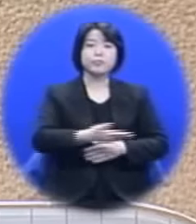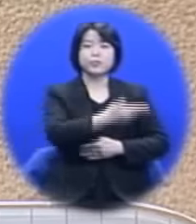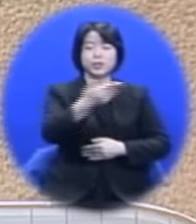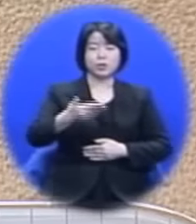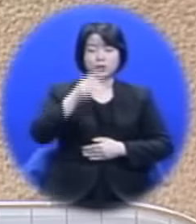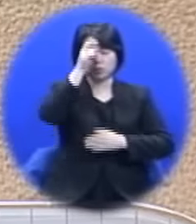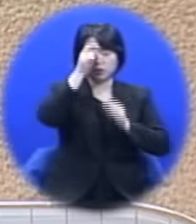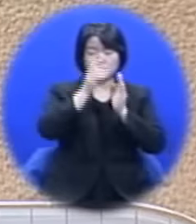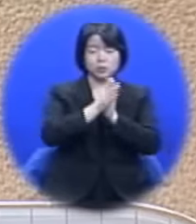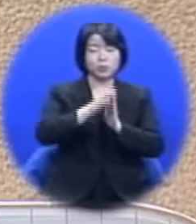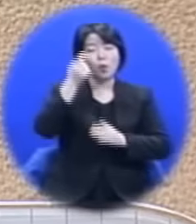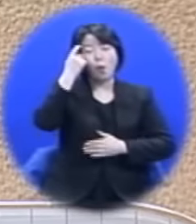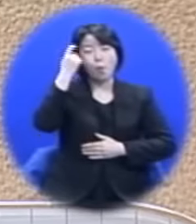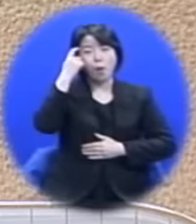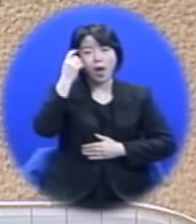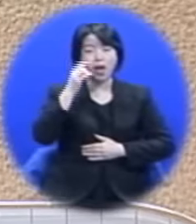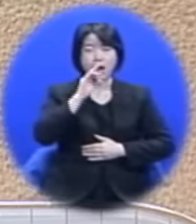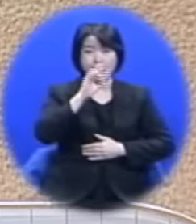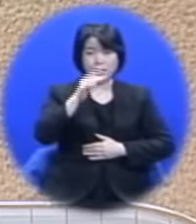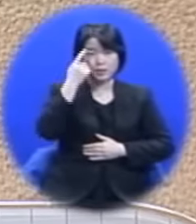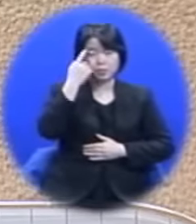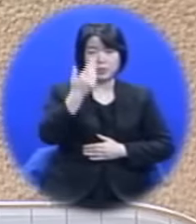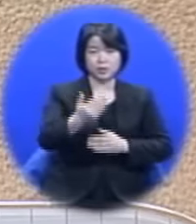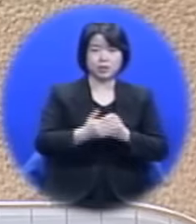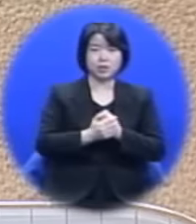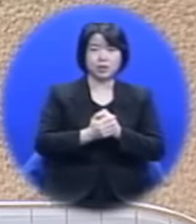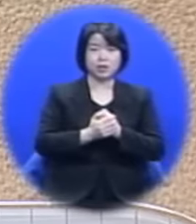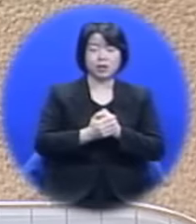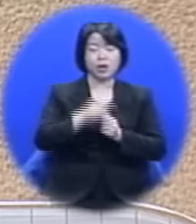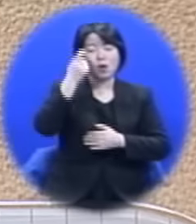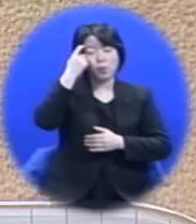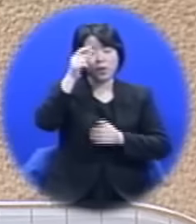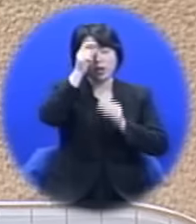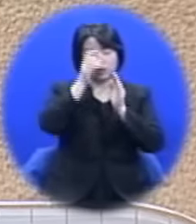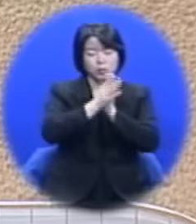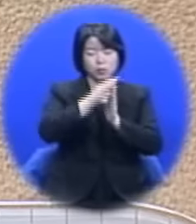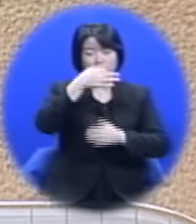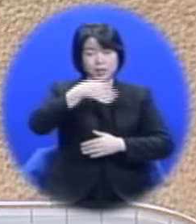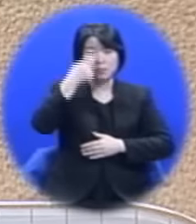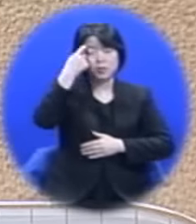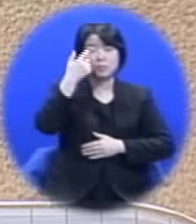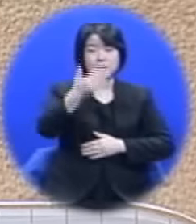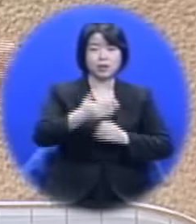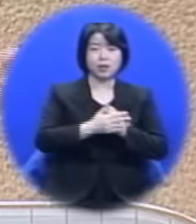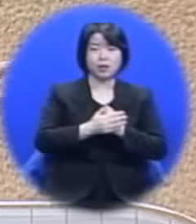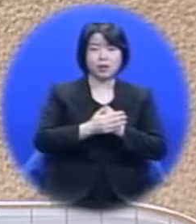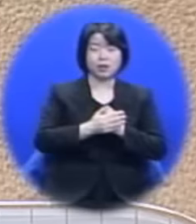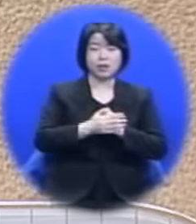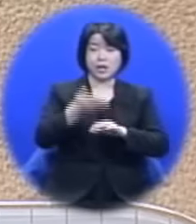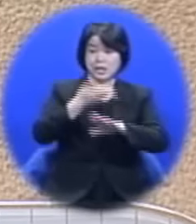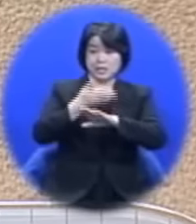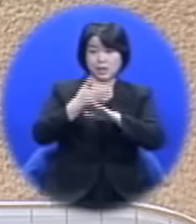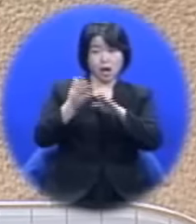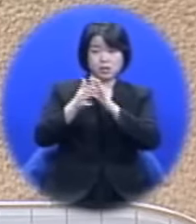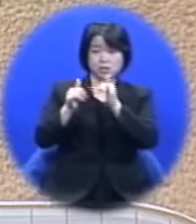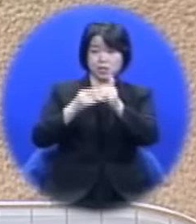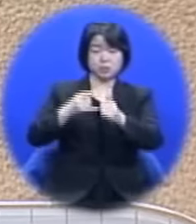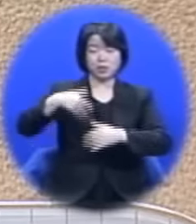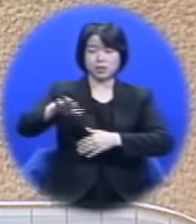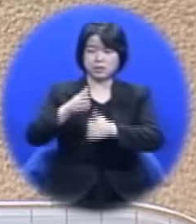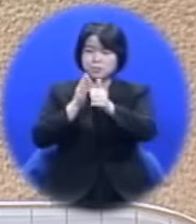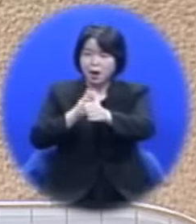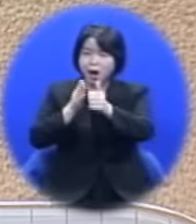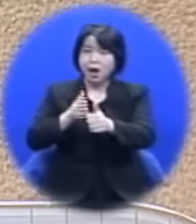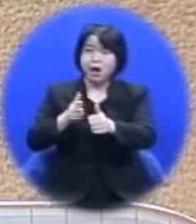기도가 왜 안 됩니까 왜 기도가 그렇게 힘들지요 남한테 가서 졸라야 되니까 여러분